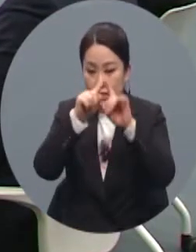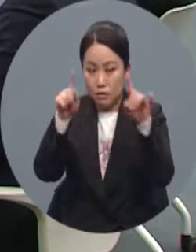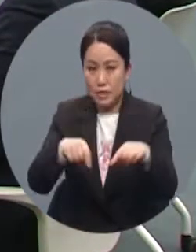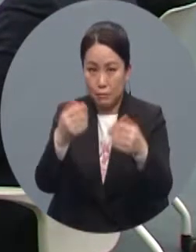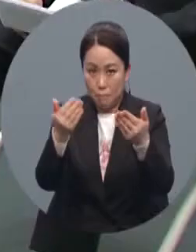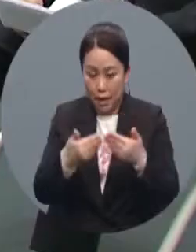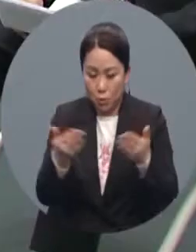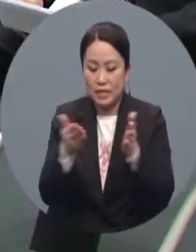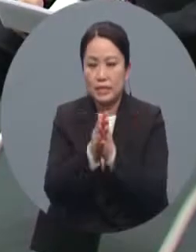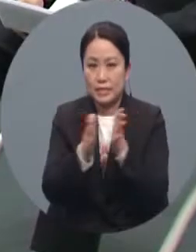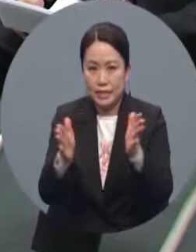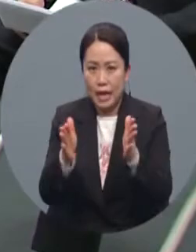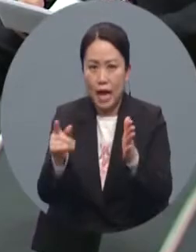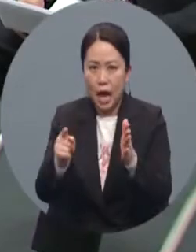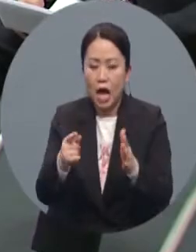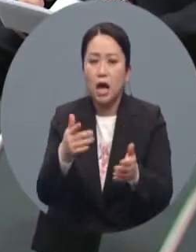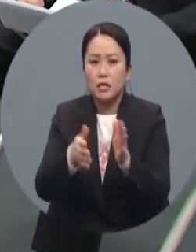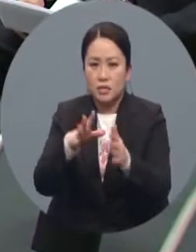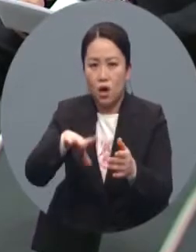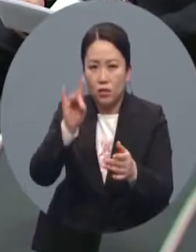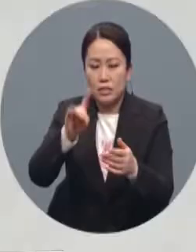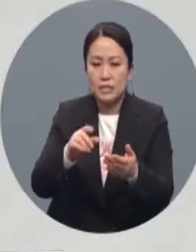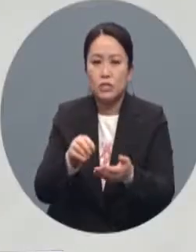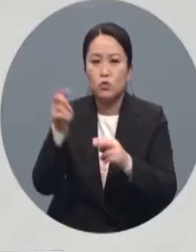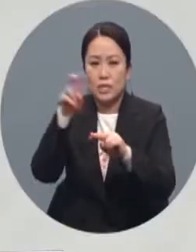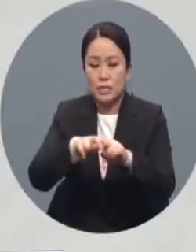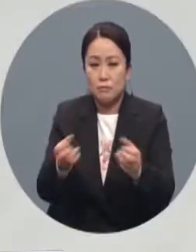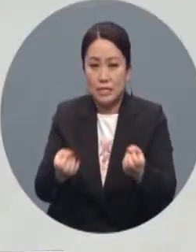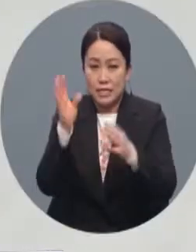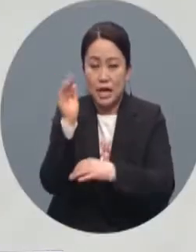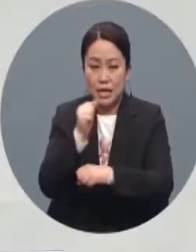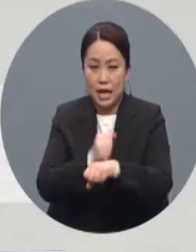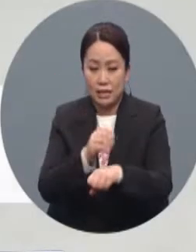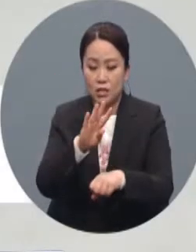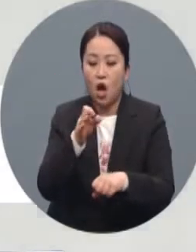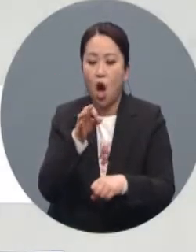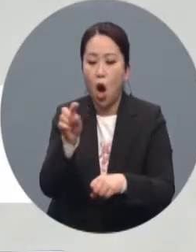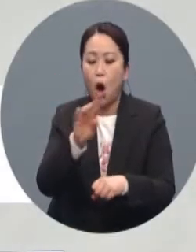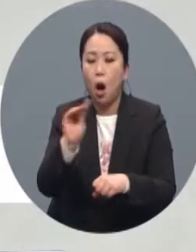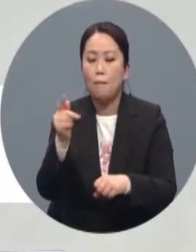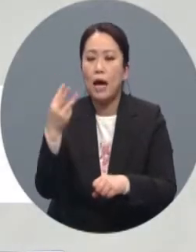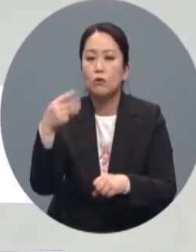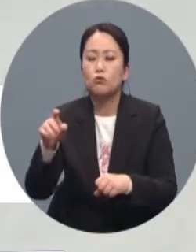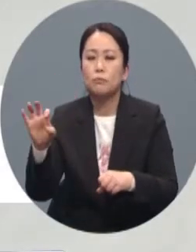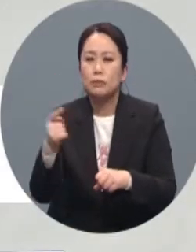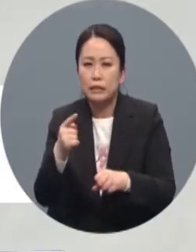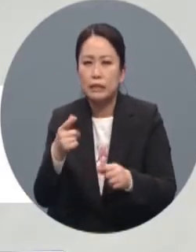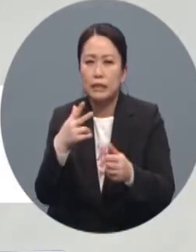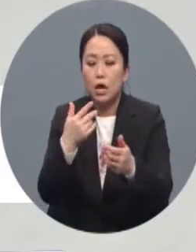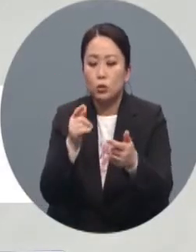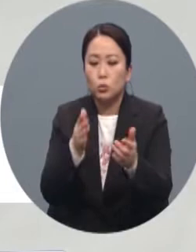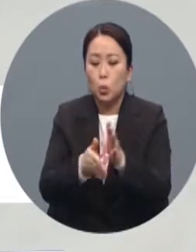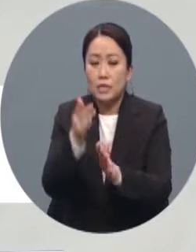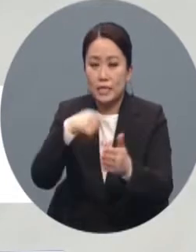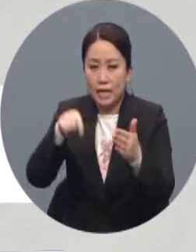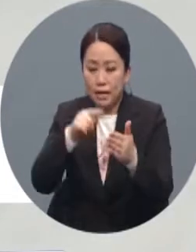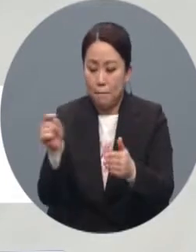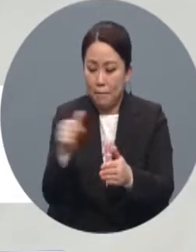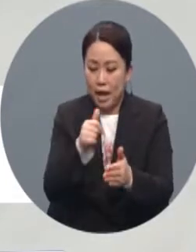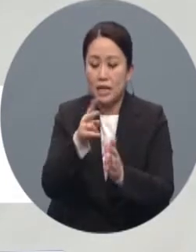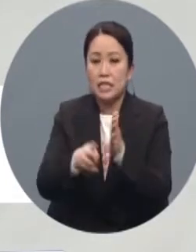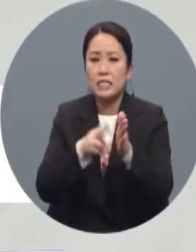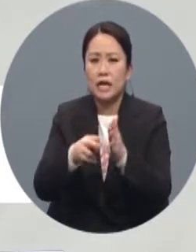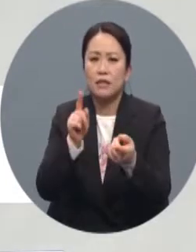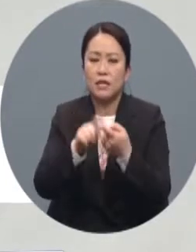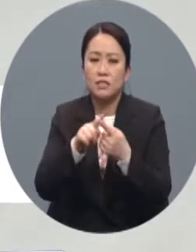철도인 어반루프를 또 강조했습니다. 친환경 첨단 미래교통기술인 어반루프를 비롯해